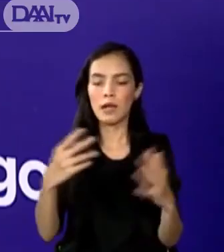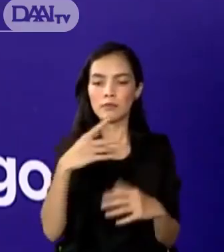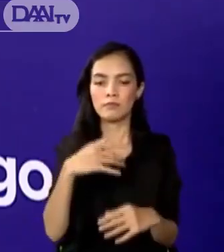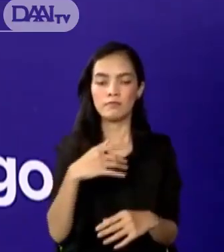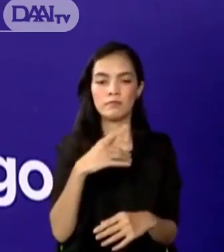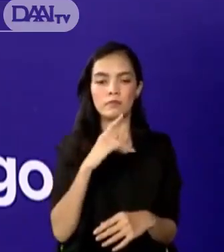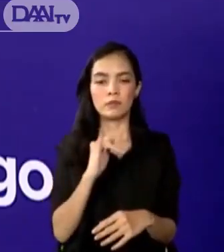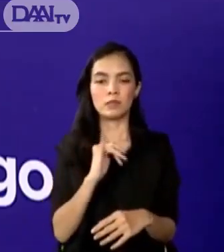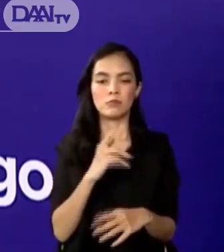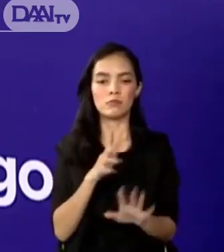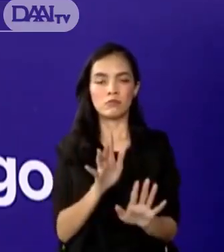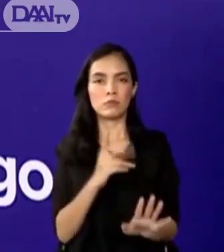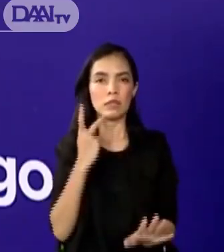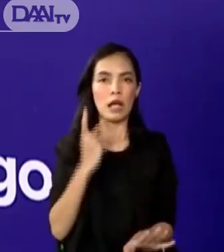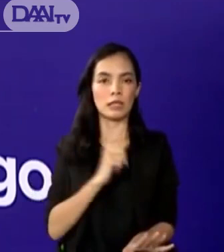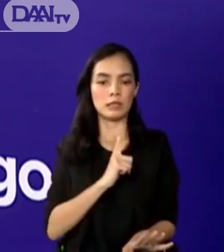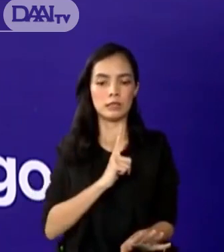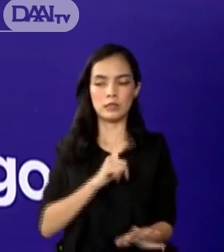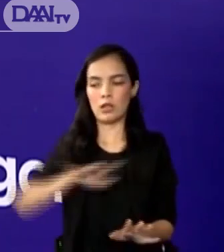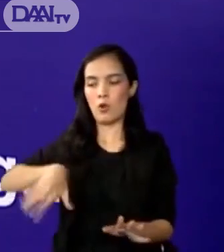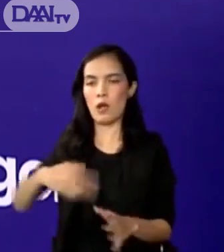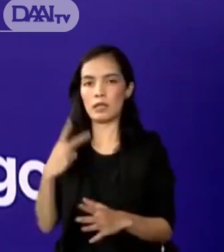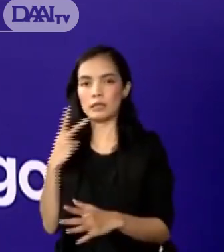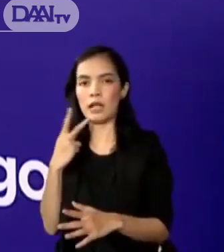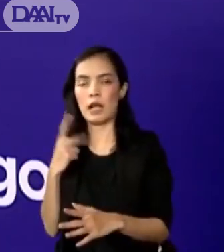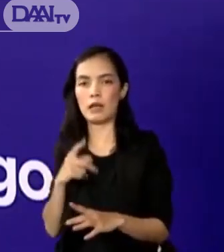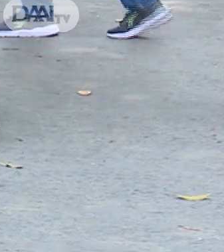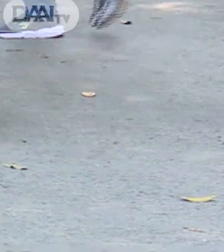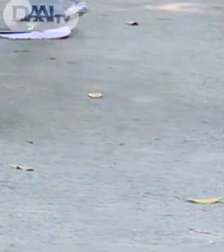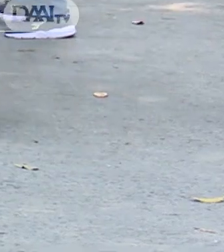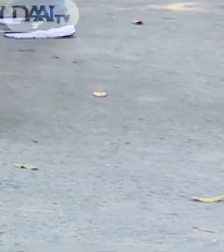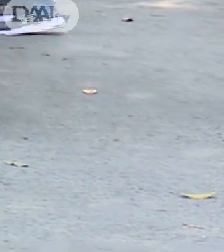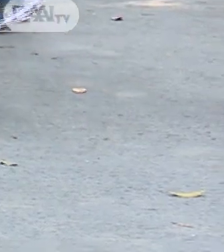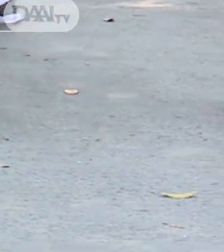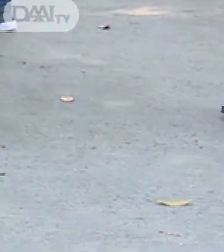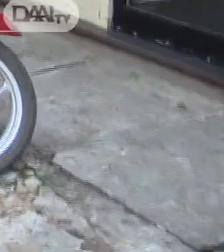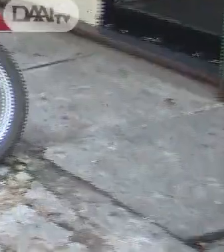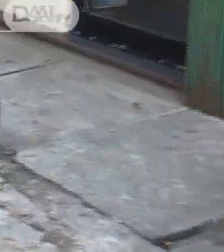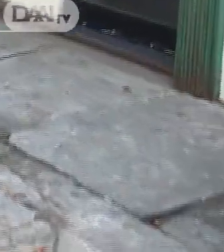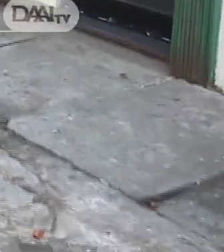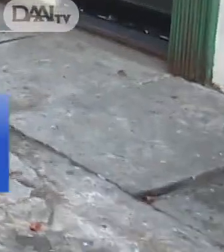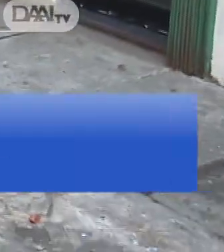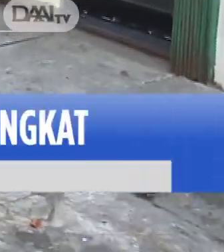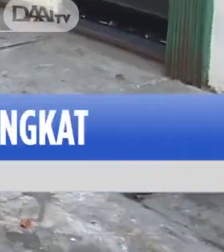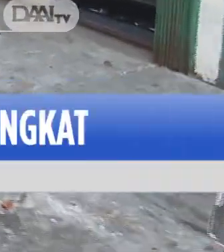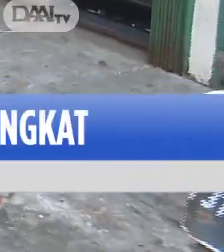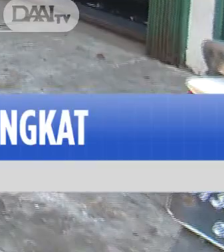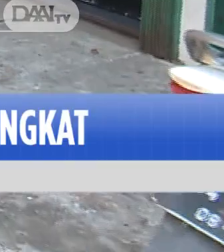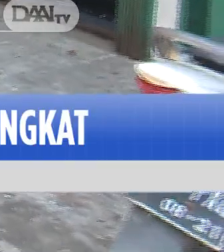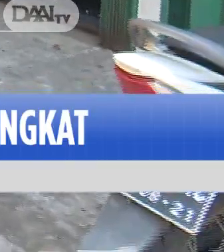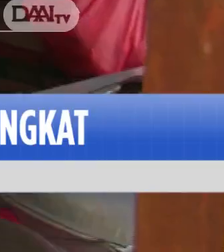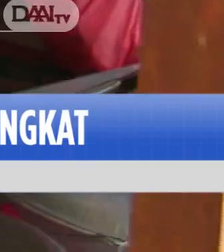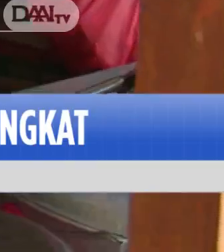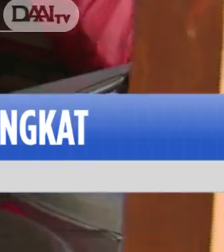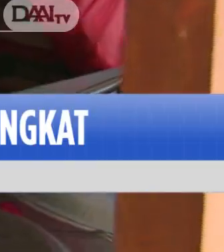untuk menjaga diri dan keluarganya agar terhindar dari ini. Penurunan angka pasien COVID-19 ini